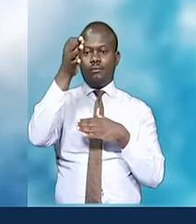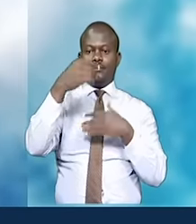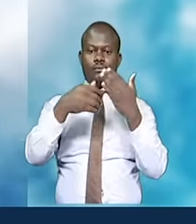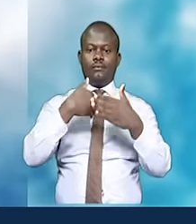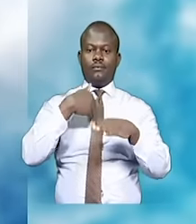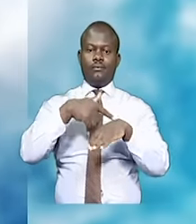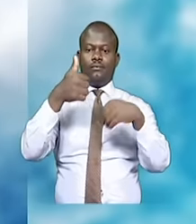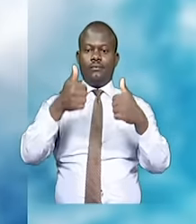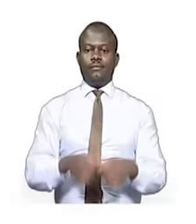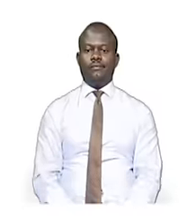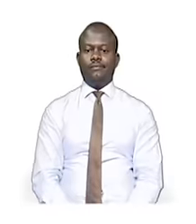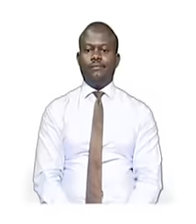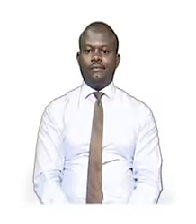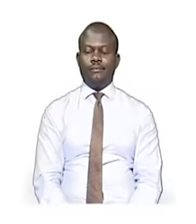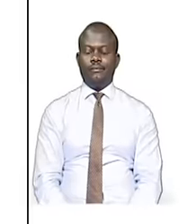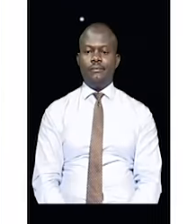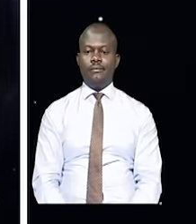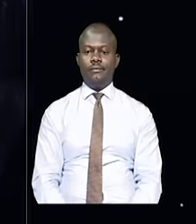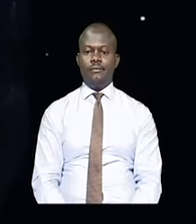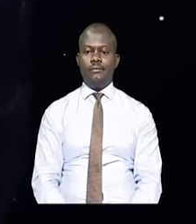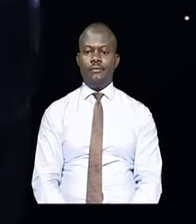kugira ibihe byiza